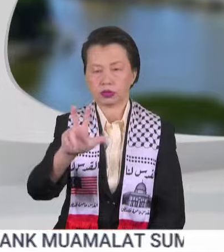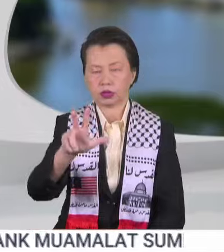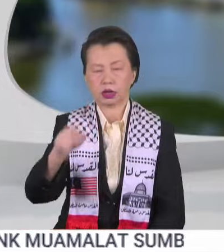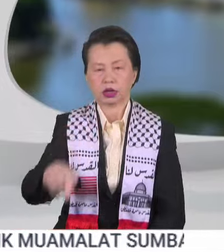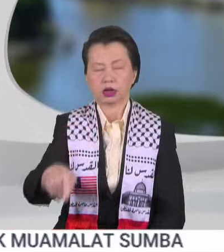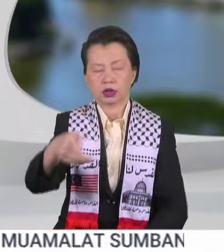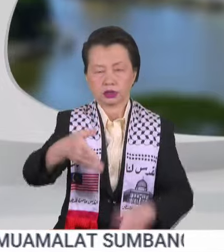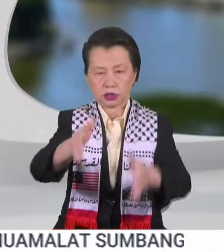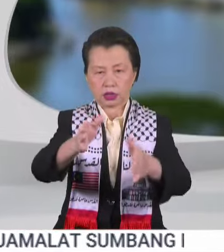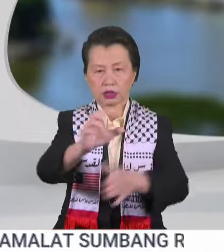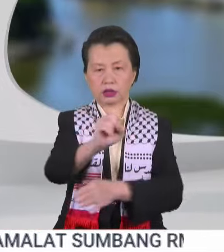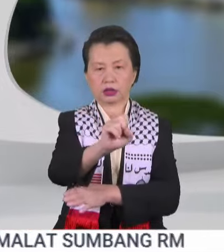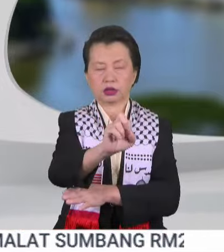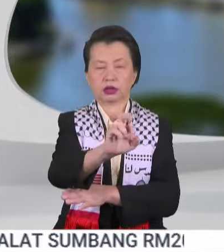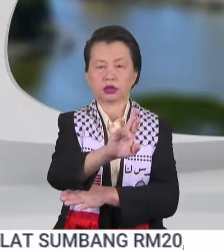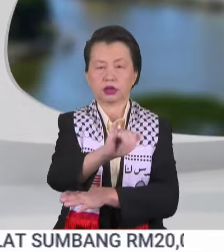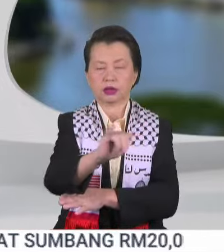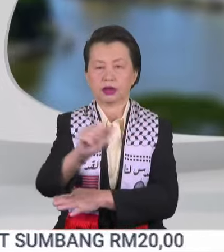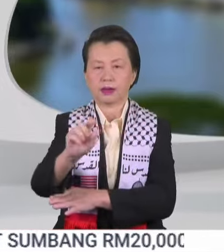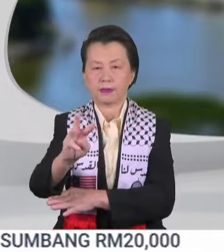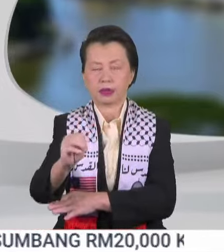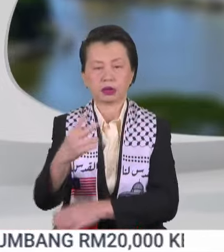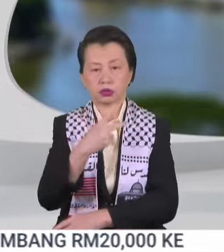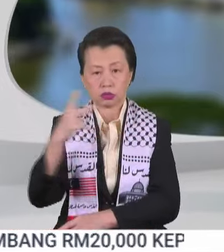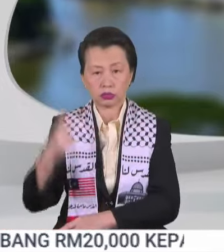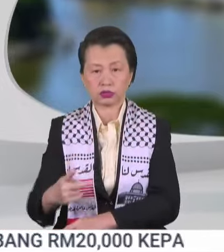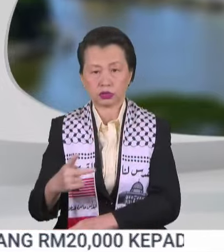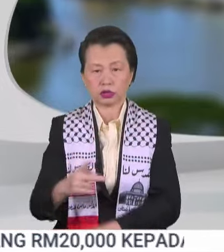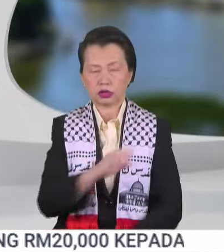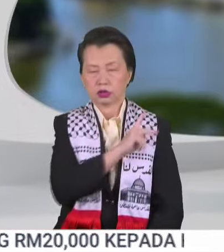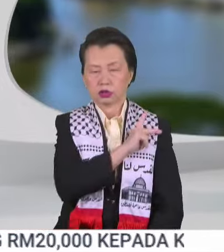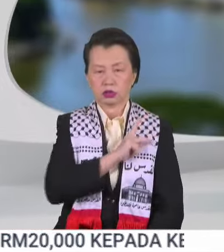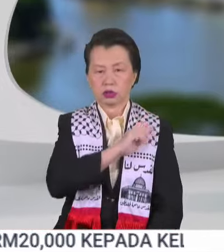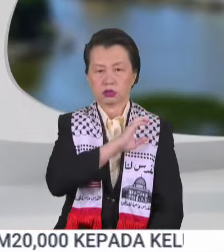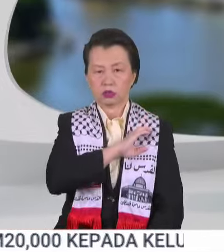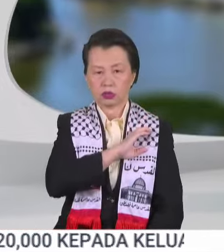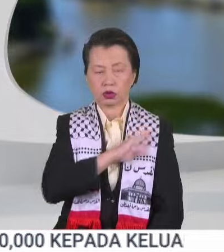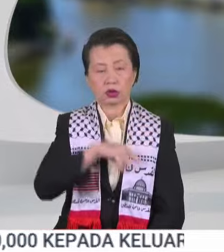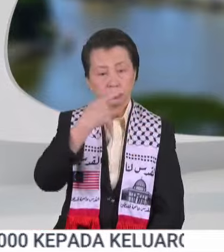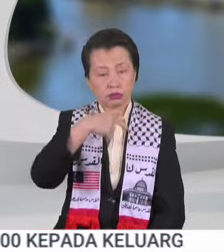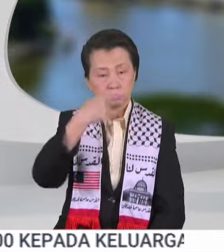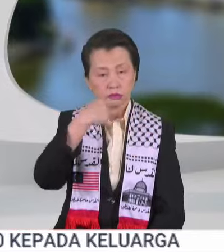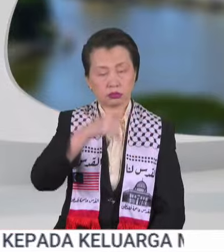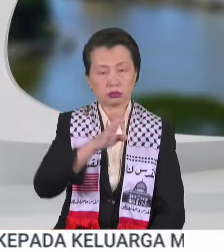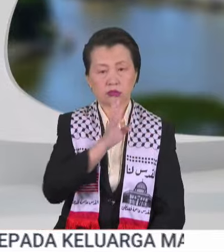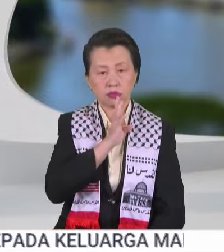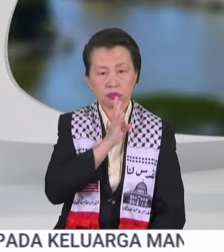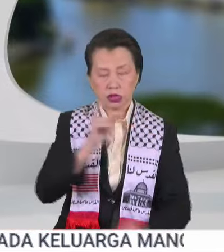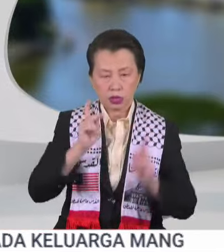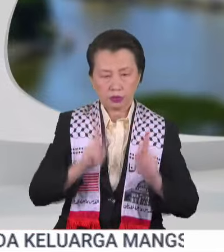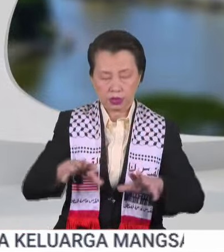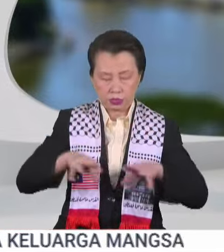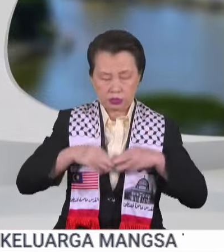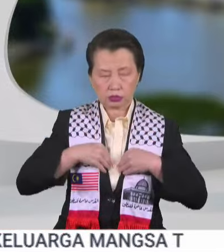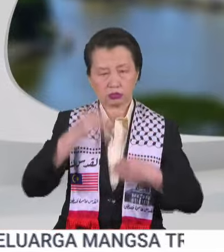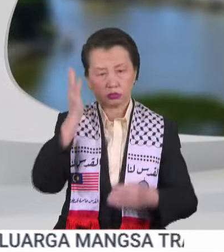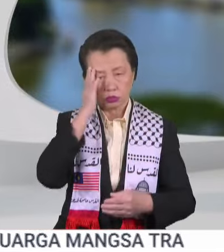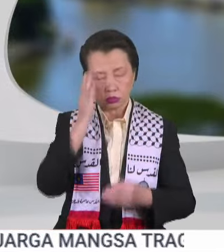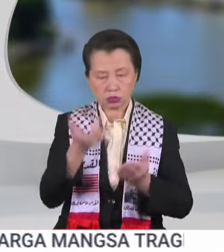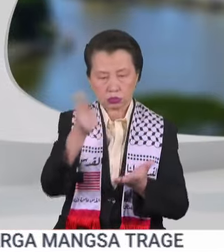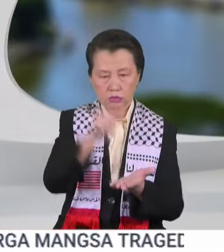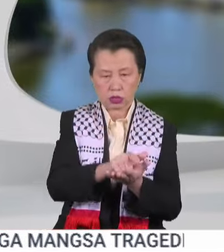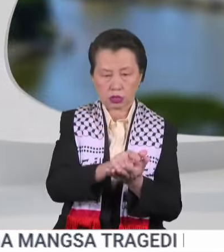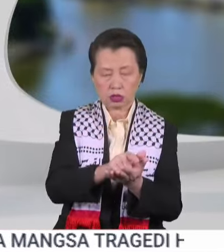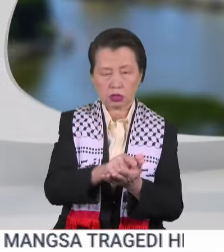Sri Aman, Kuching. Ketua Polis Daerah Sri Aman DSP Matthew Manggi menerusi satu kenyataan berkata pihaknya menerima makluman dan